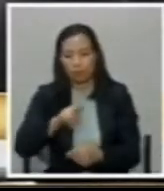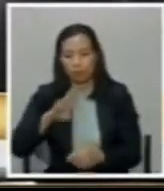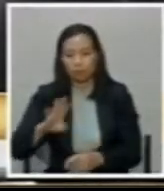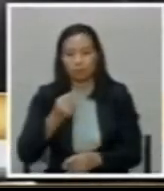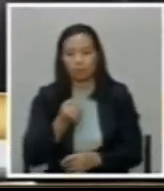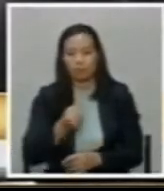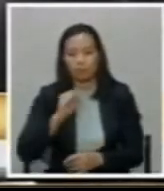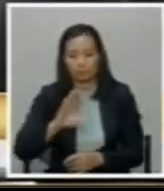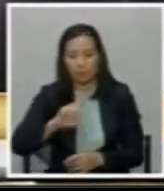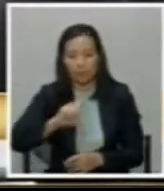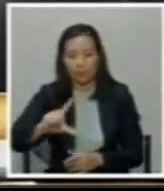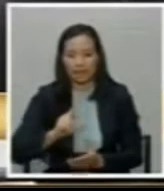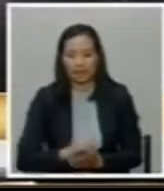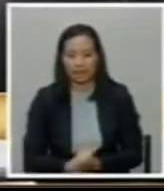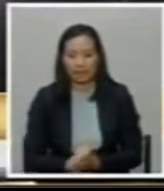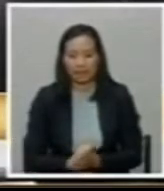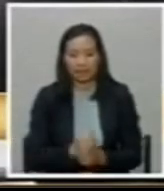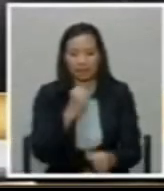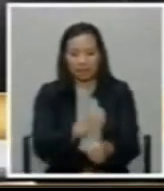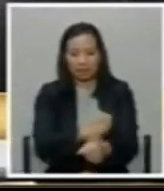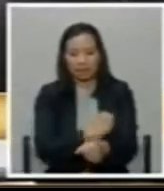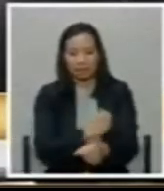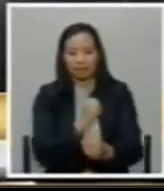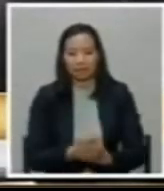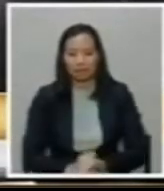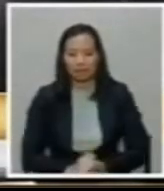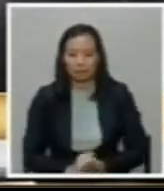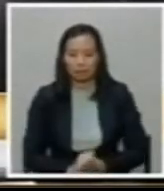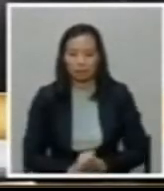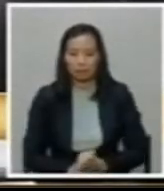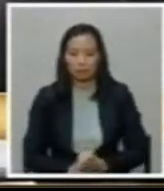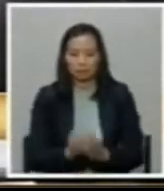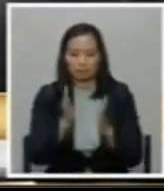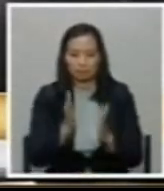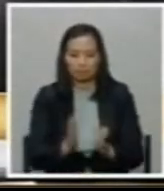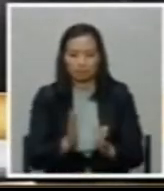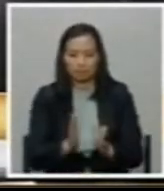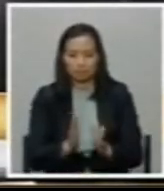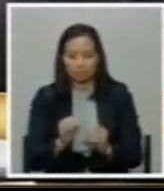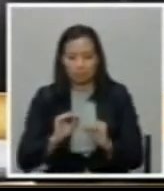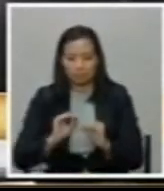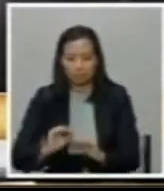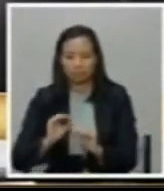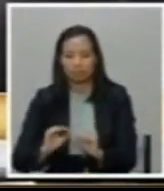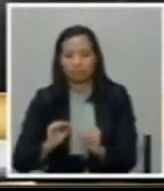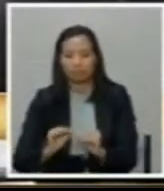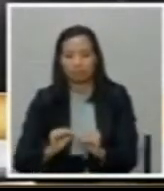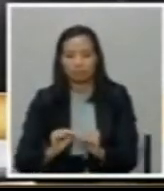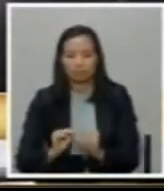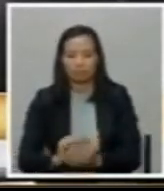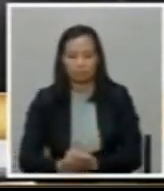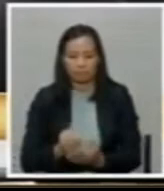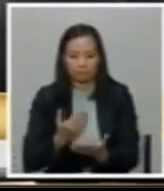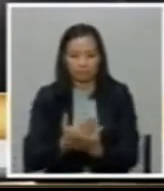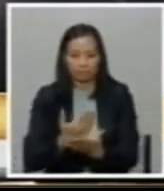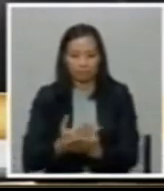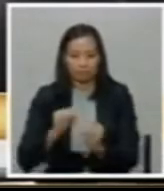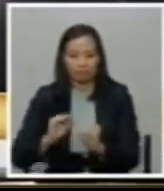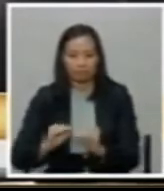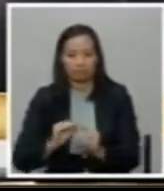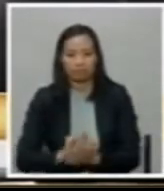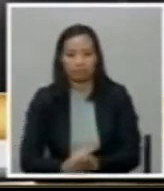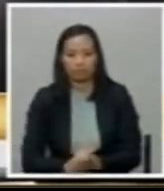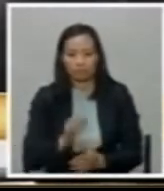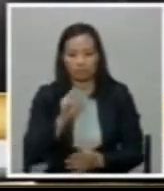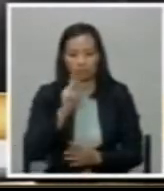คนนะครับที่เป็นลูกจ้างหรือคนที่มีการออมในรูปของกองทุนสำรองเลี้ย